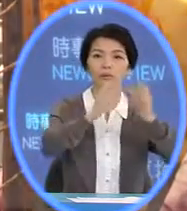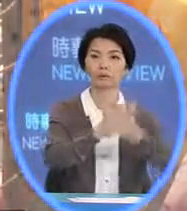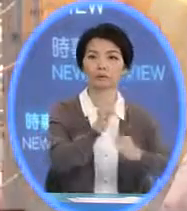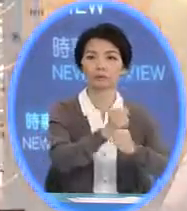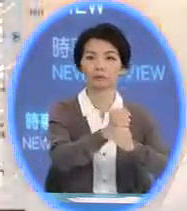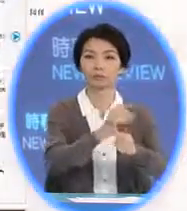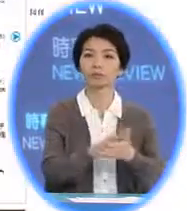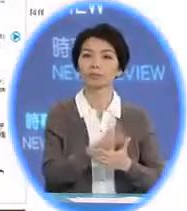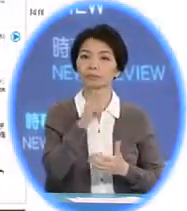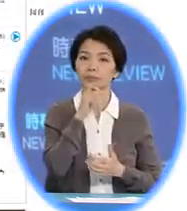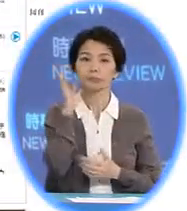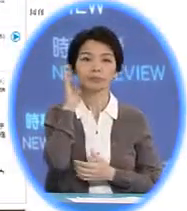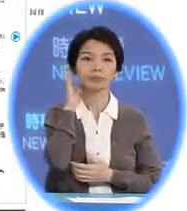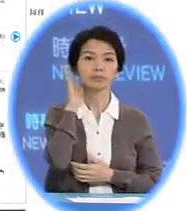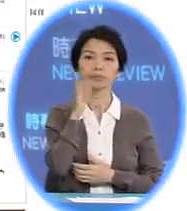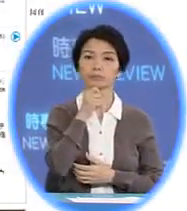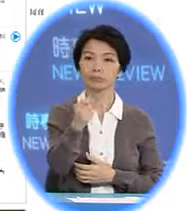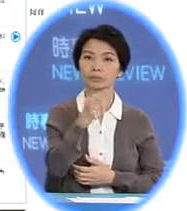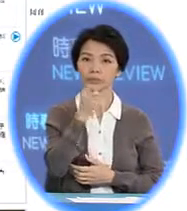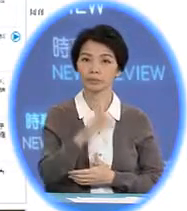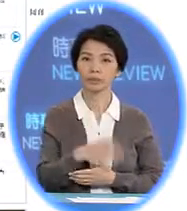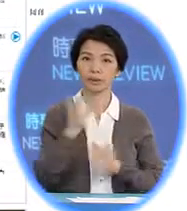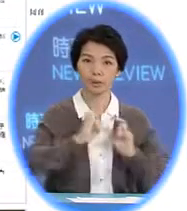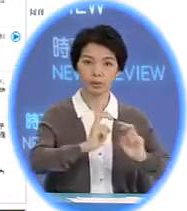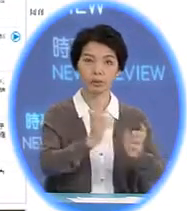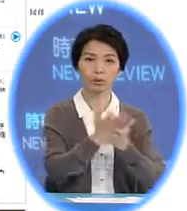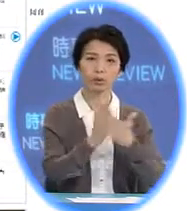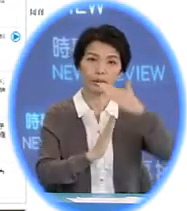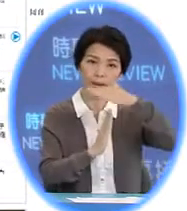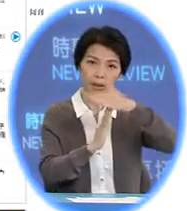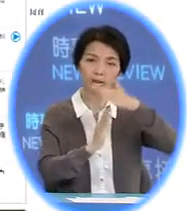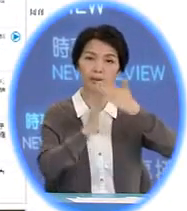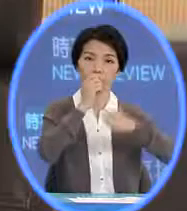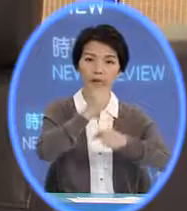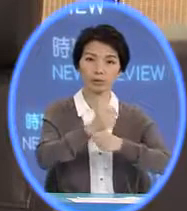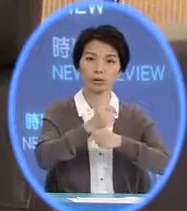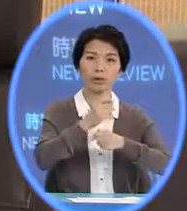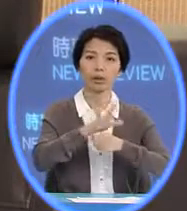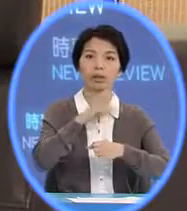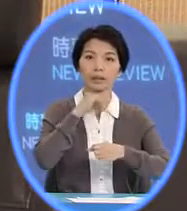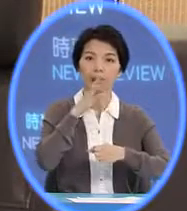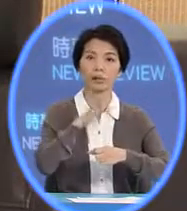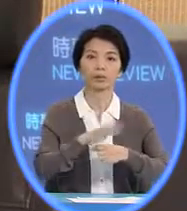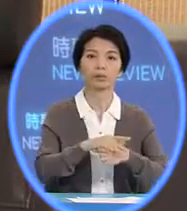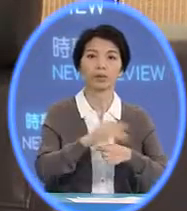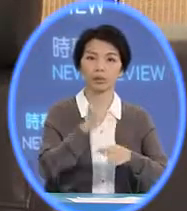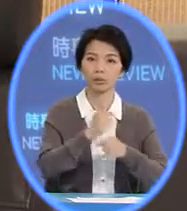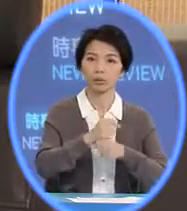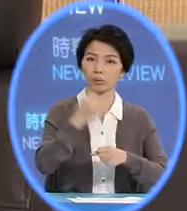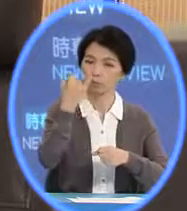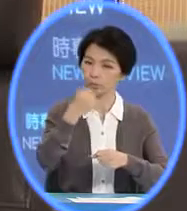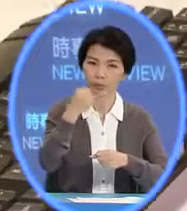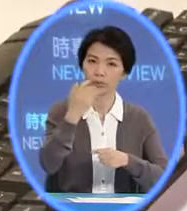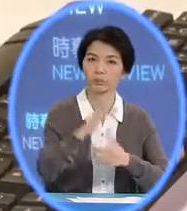對於傳媒引述消息人士說港鐵從未因此而叫停工程，魏學仁覺得如果是屬實，港鐵的做法就有